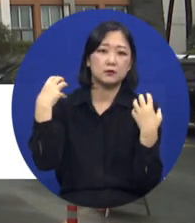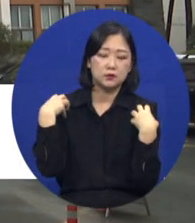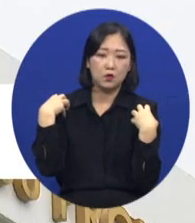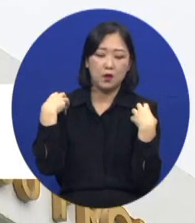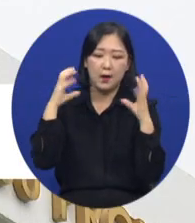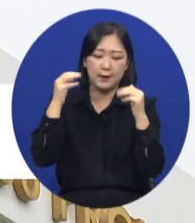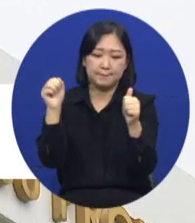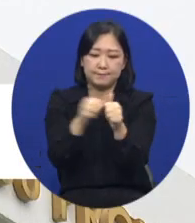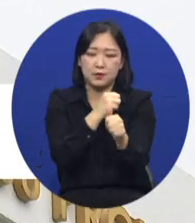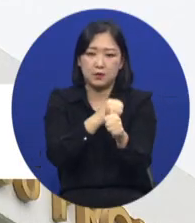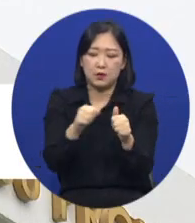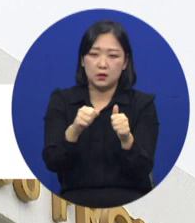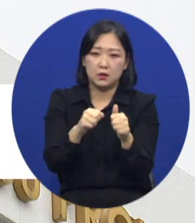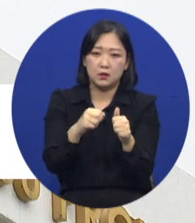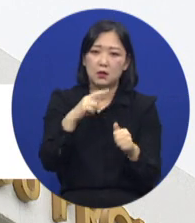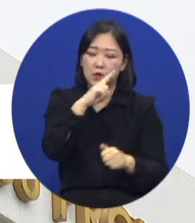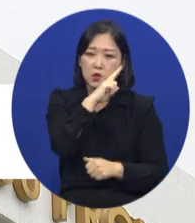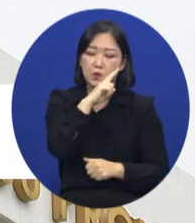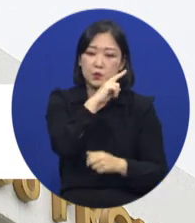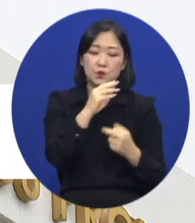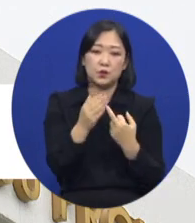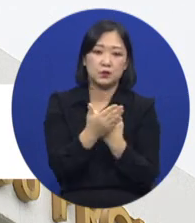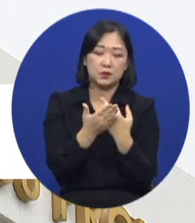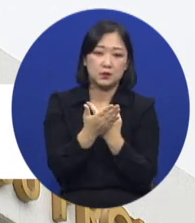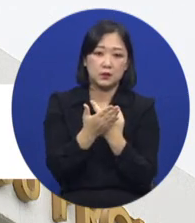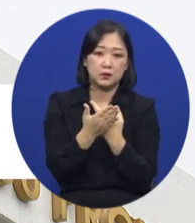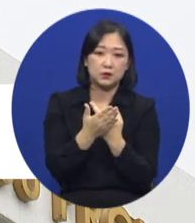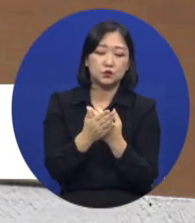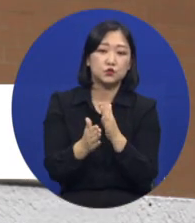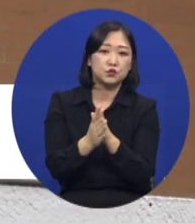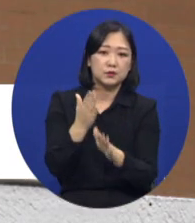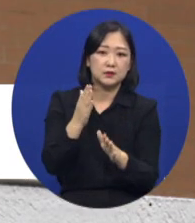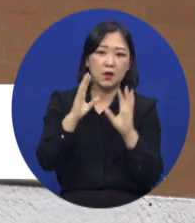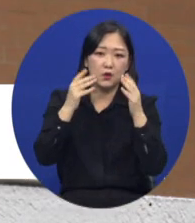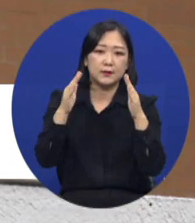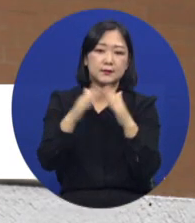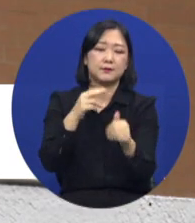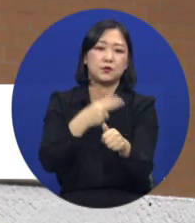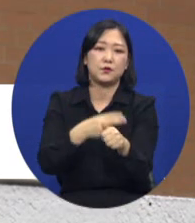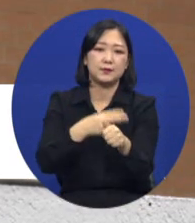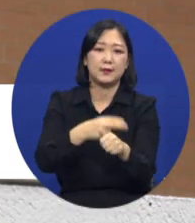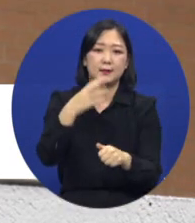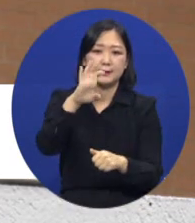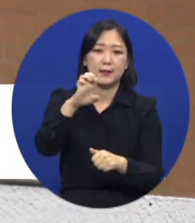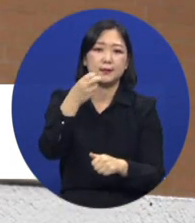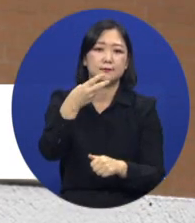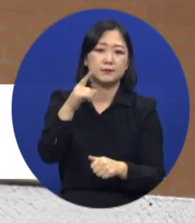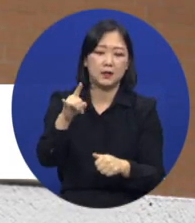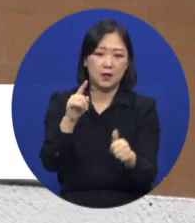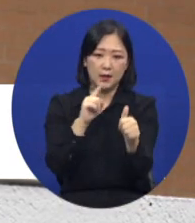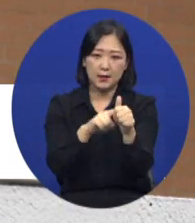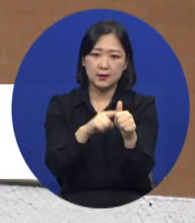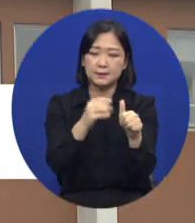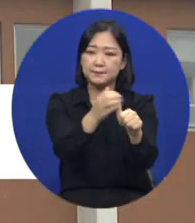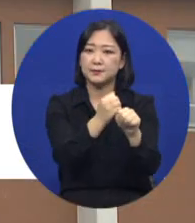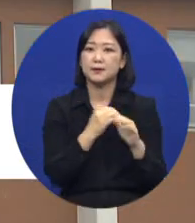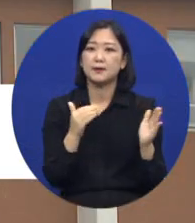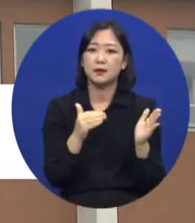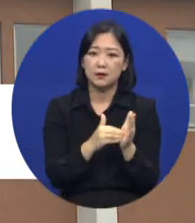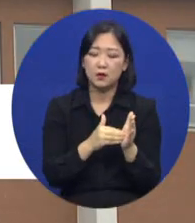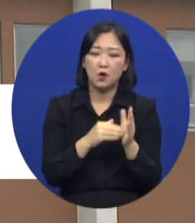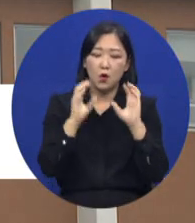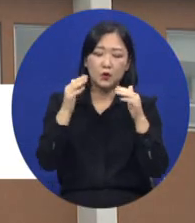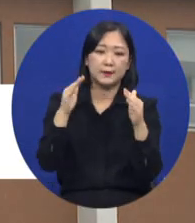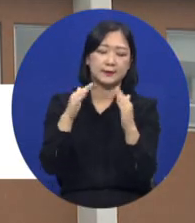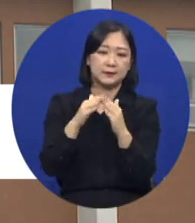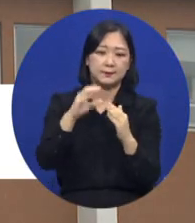원아를 때리는 등 학대한 혐의로 제주시 모 어린이집 교사 40대 A씨를 입건했습니다. 경찰에 따르면